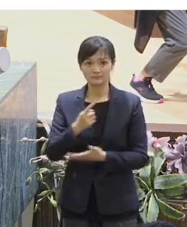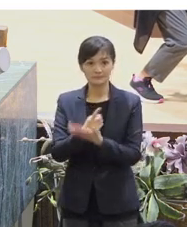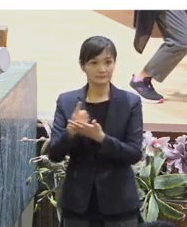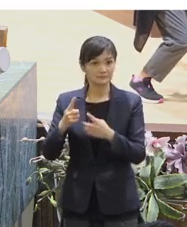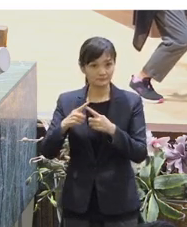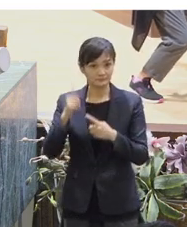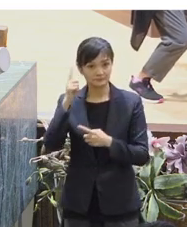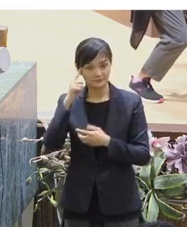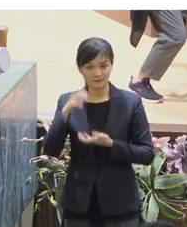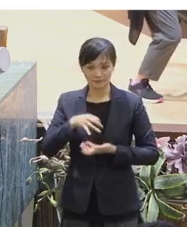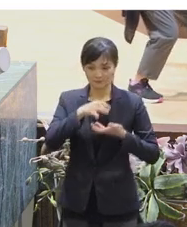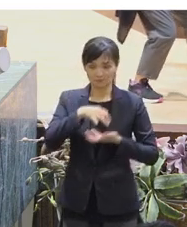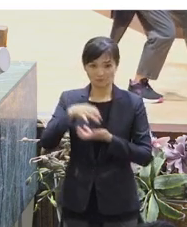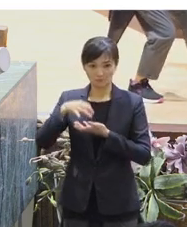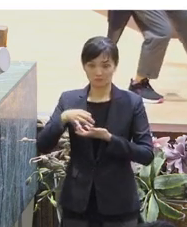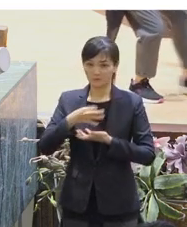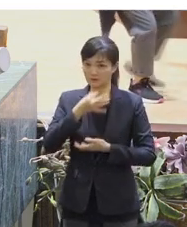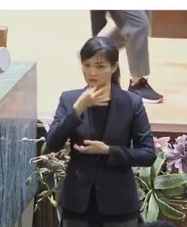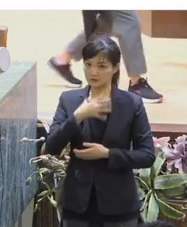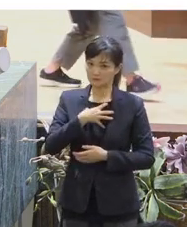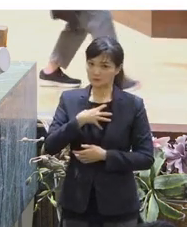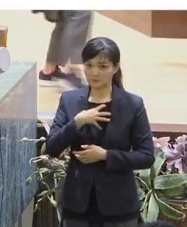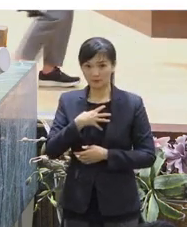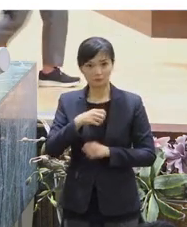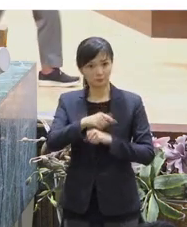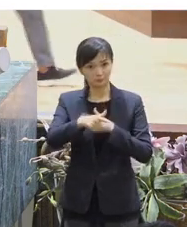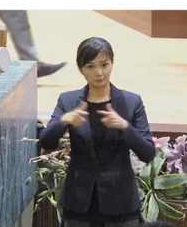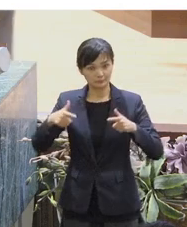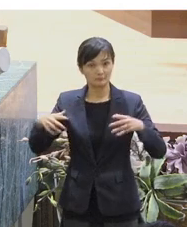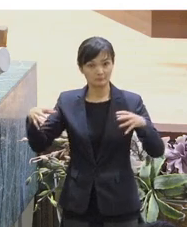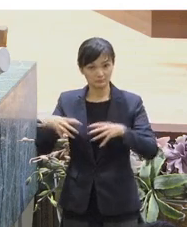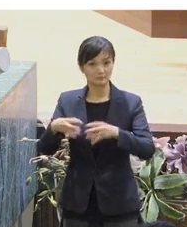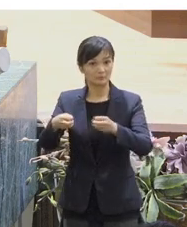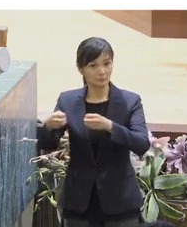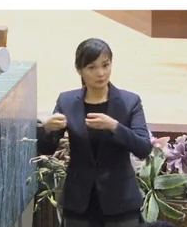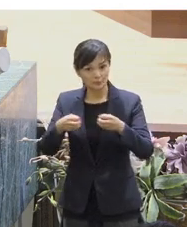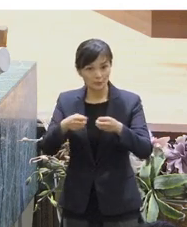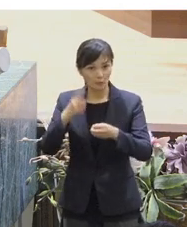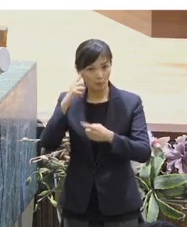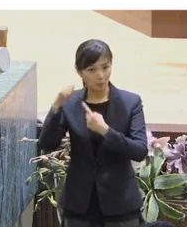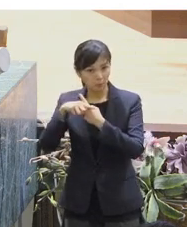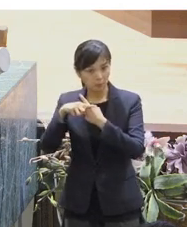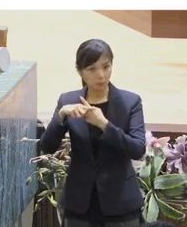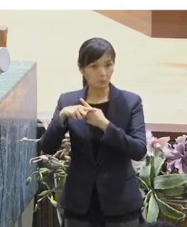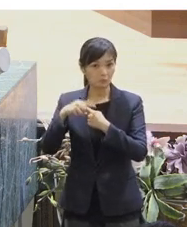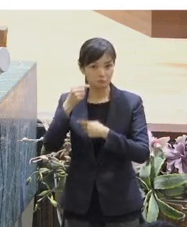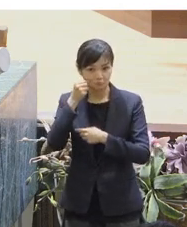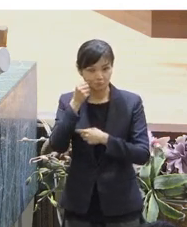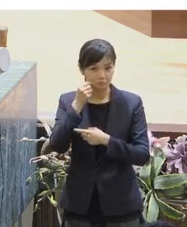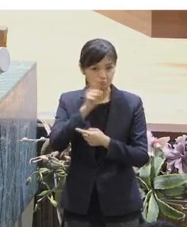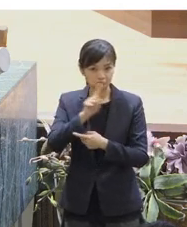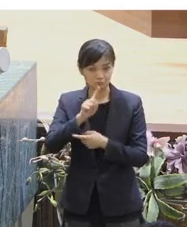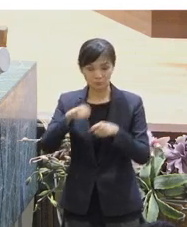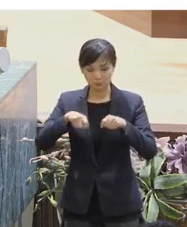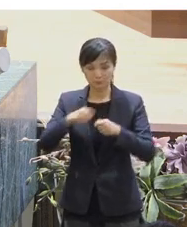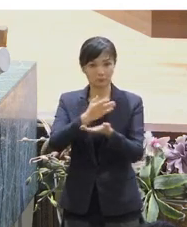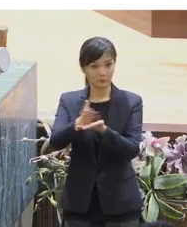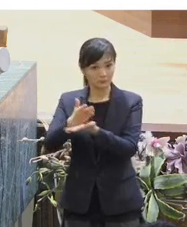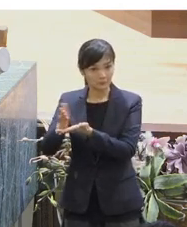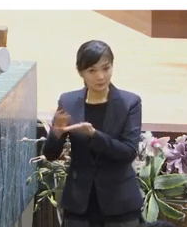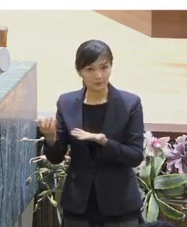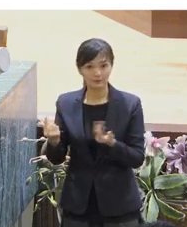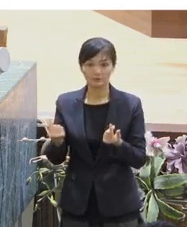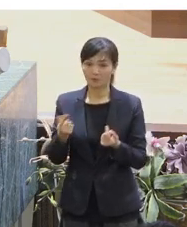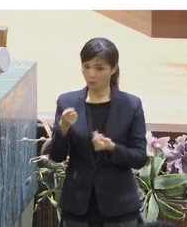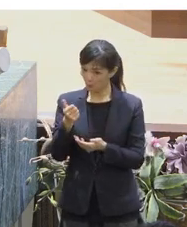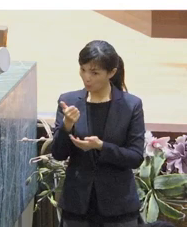的忧心嘛，有担心的这种讨论，那变成就是解决方案，那解决方案又是可以复制或者是甚